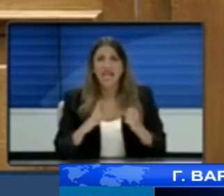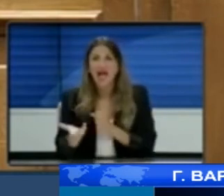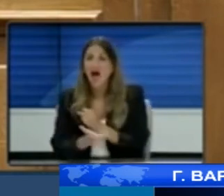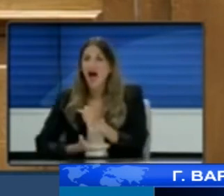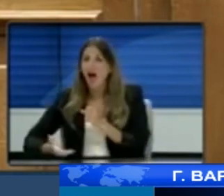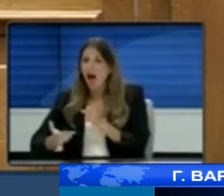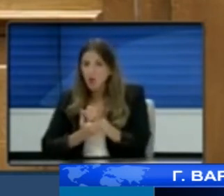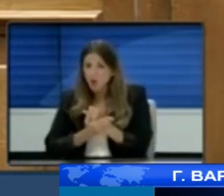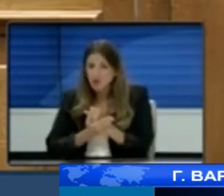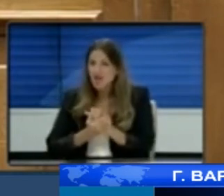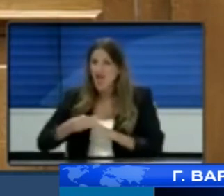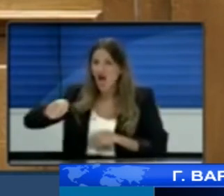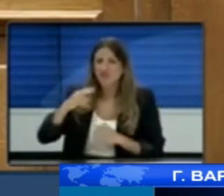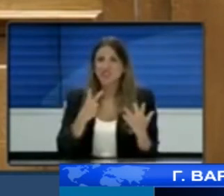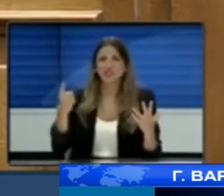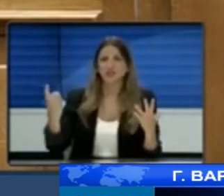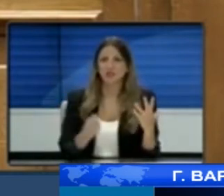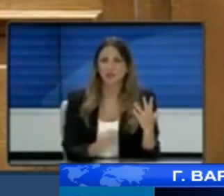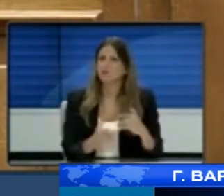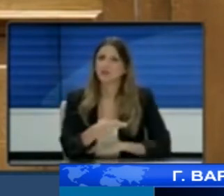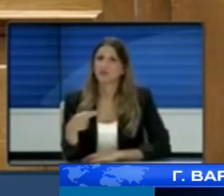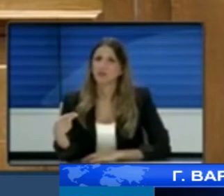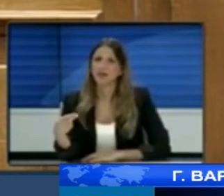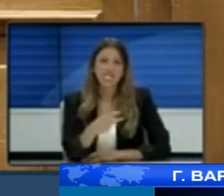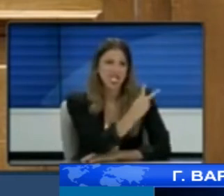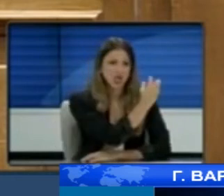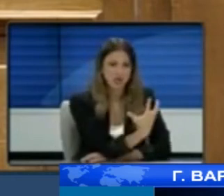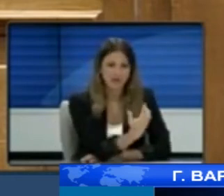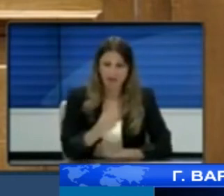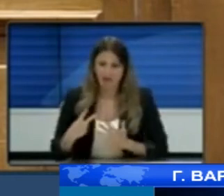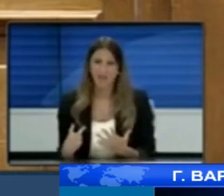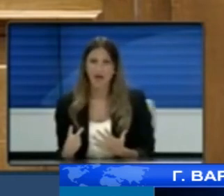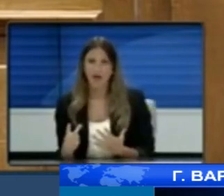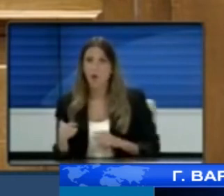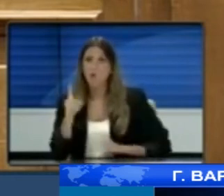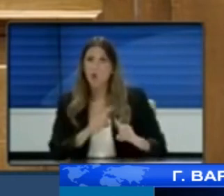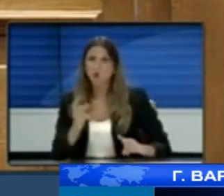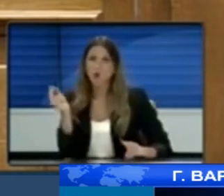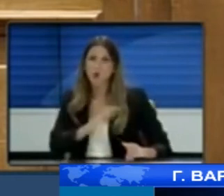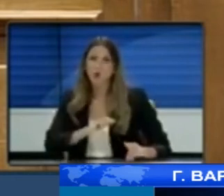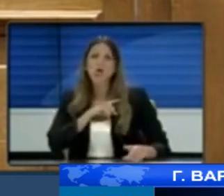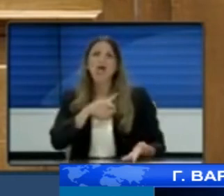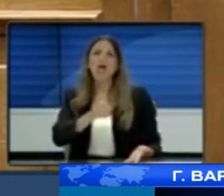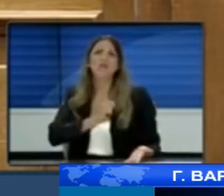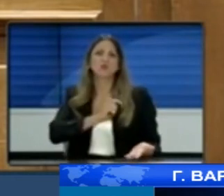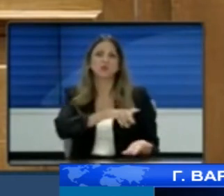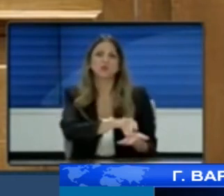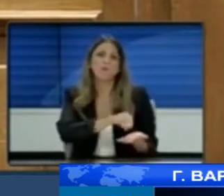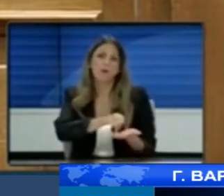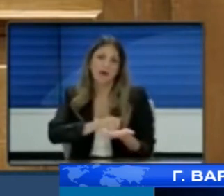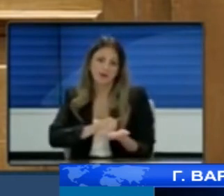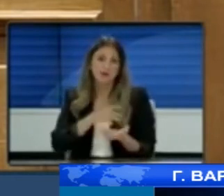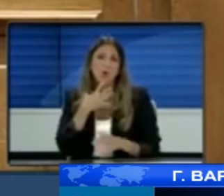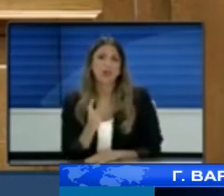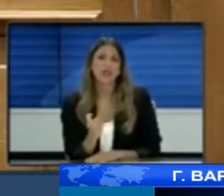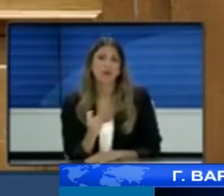εισπράττει αύξηση 7%, αυτό τι είναι? Είναι εσχροκέρδεια του σούπερ μάρκετα. Όταν η μέση τιμή της